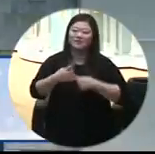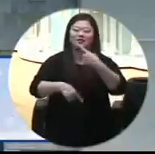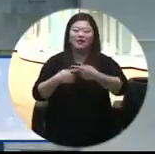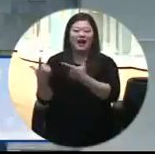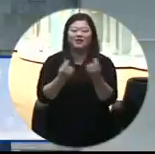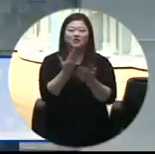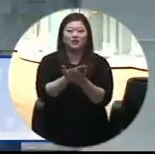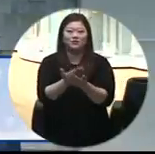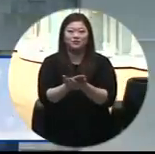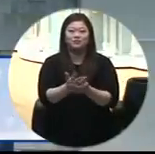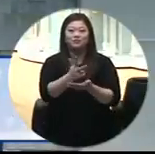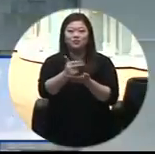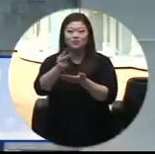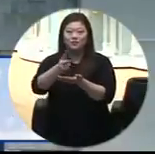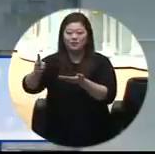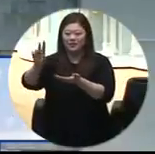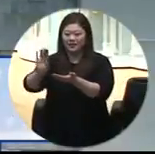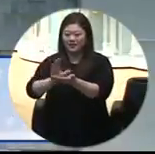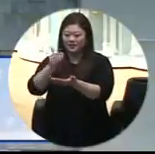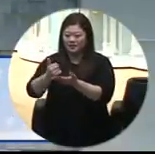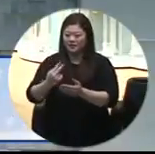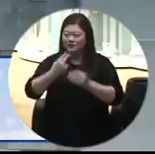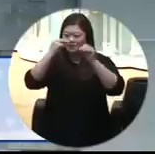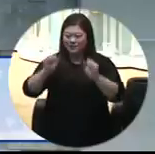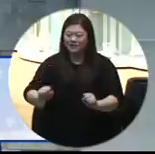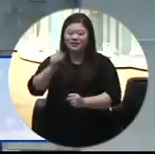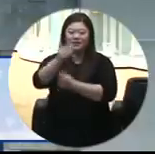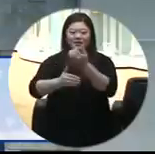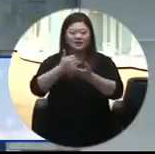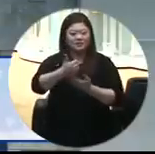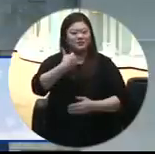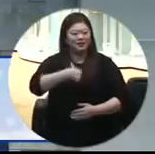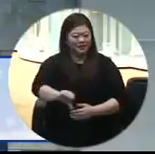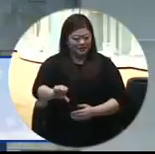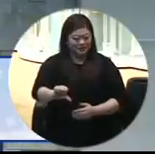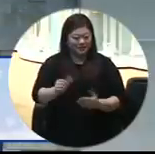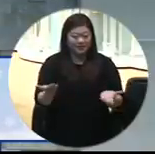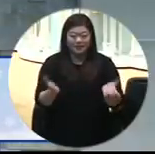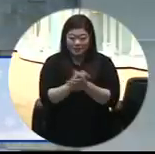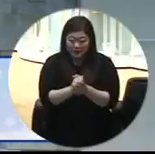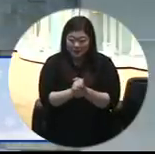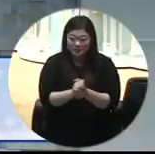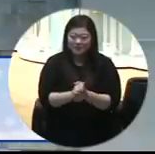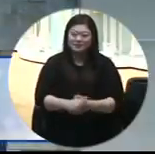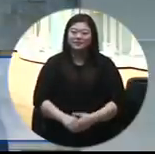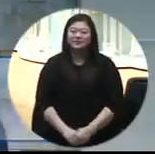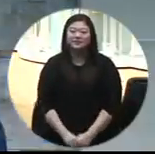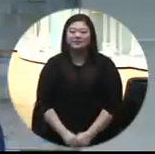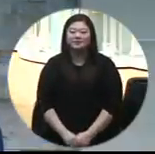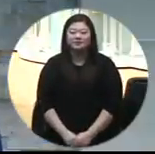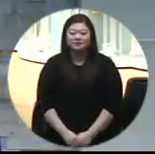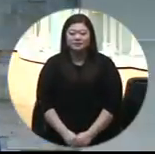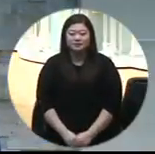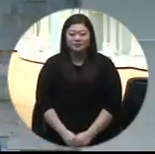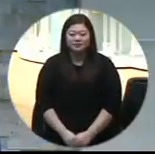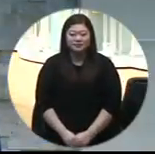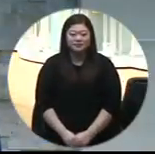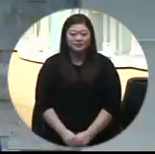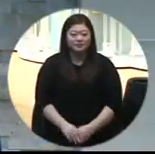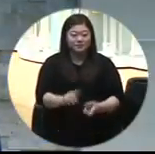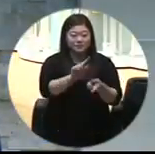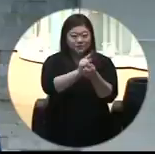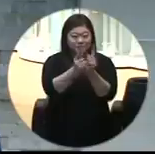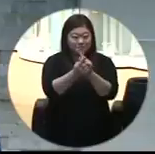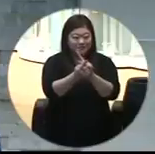신앙고백합니다. 주는 그리스도시오 살아계신 하나님의 아들이십니다. 아멘. 우리 3층